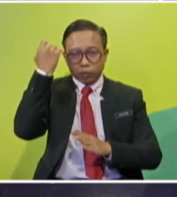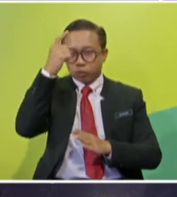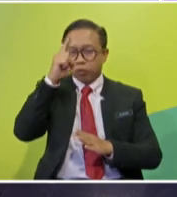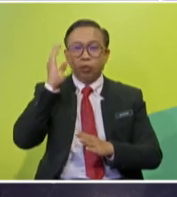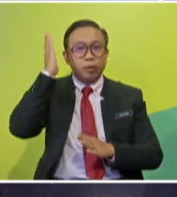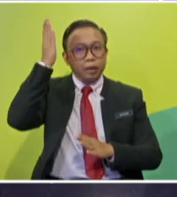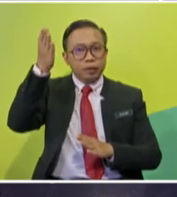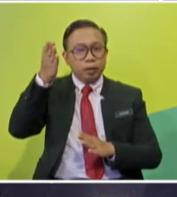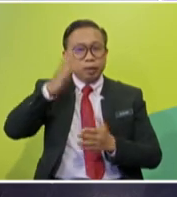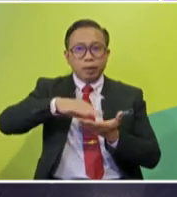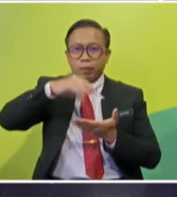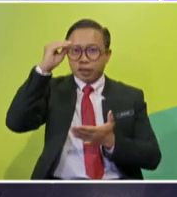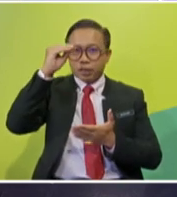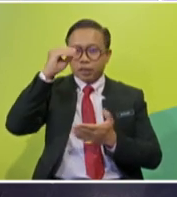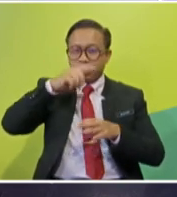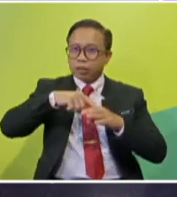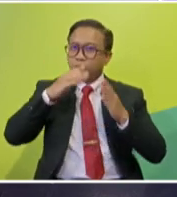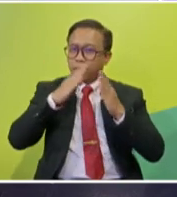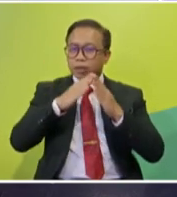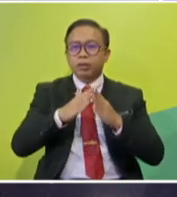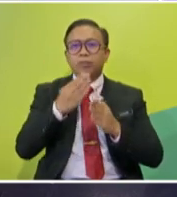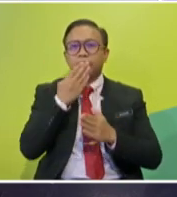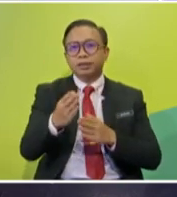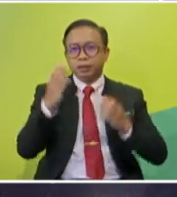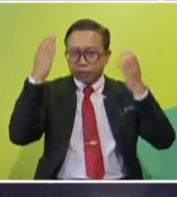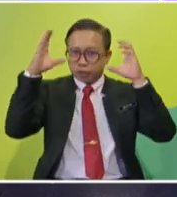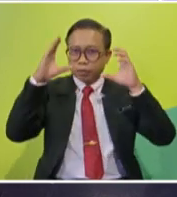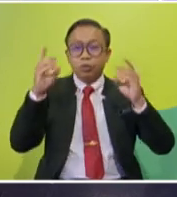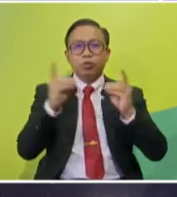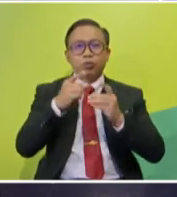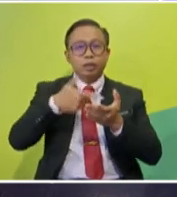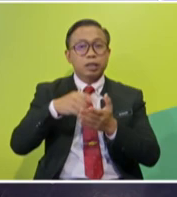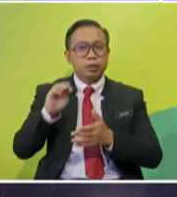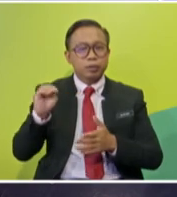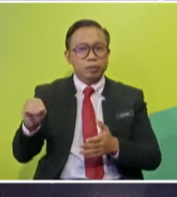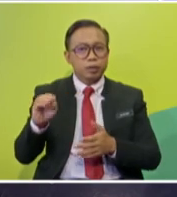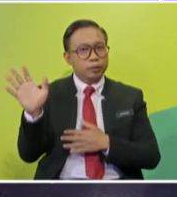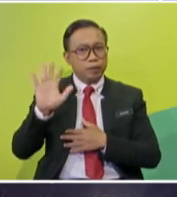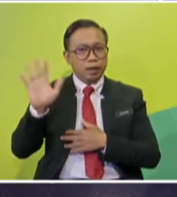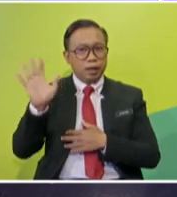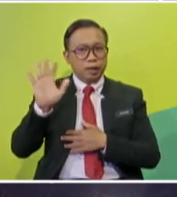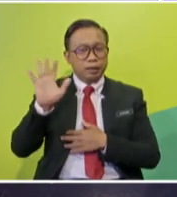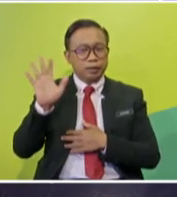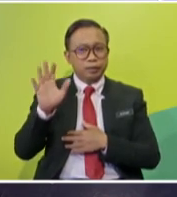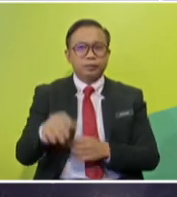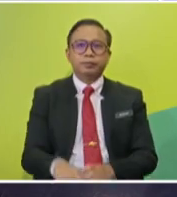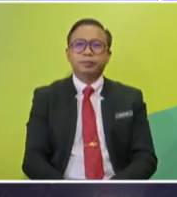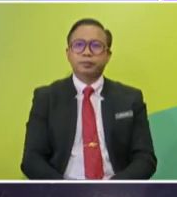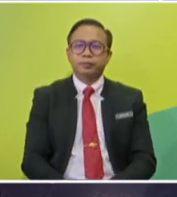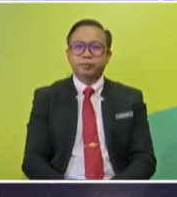sebagai pembelajaran Anda sehari-hari Terima Kasih Cikgu jumpa lagi bye cantik